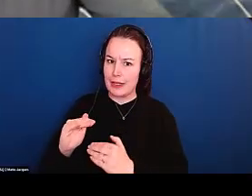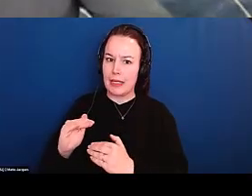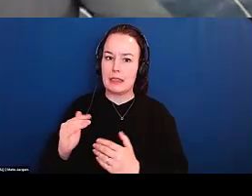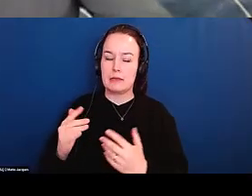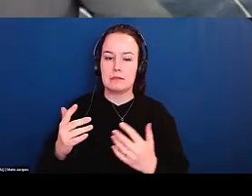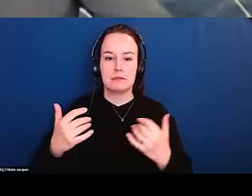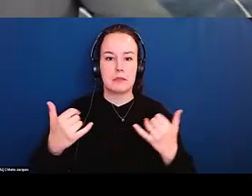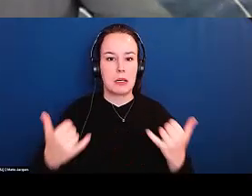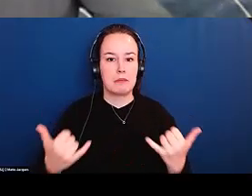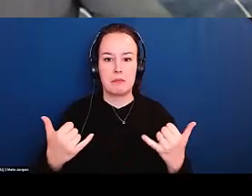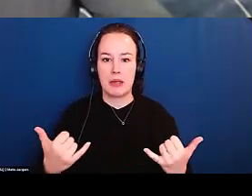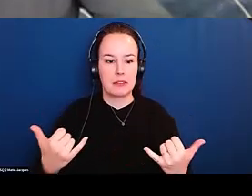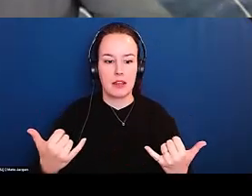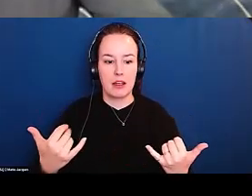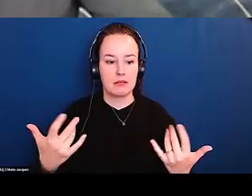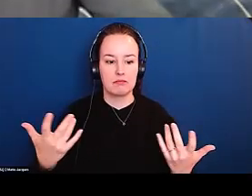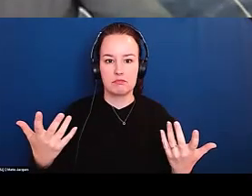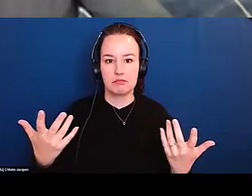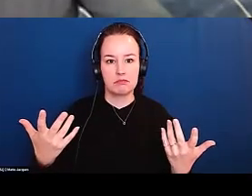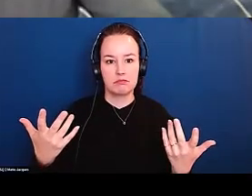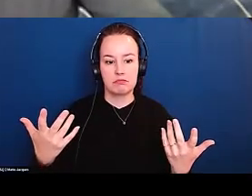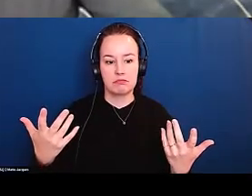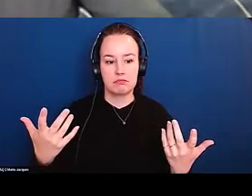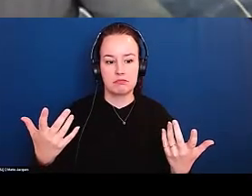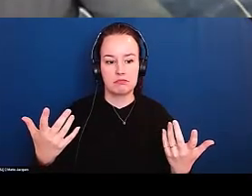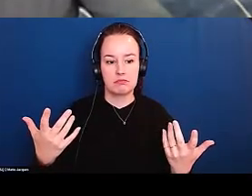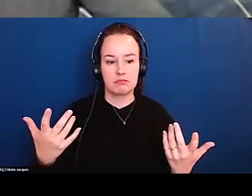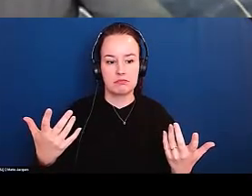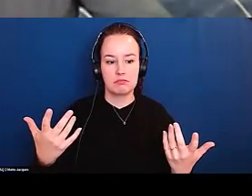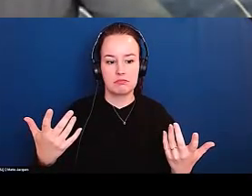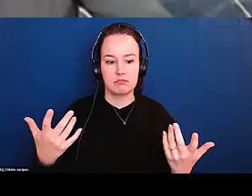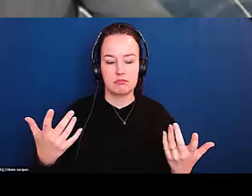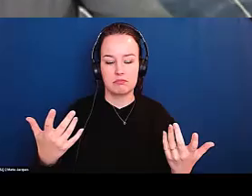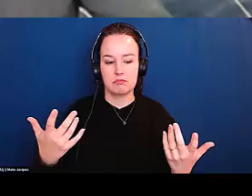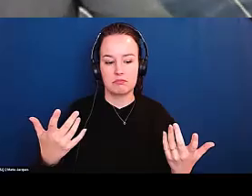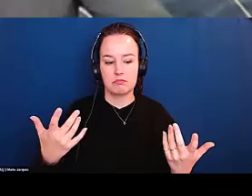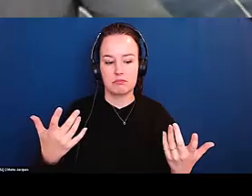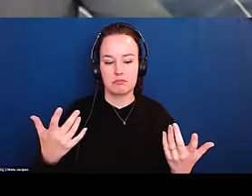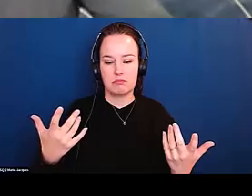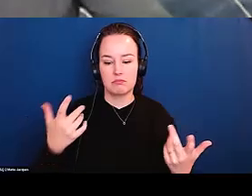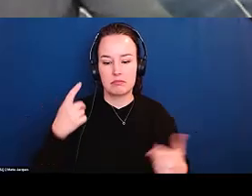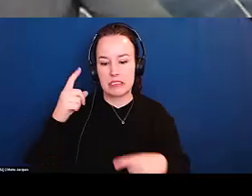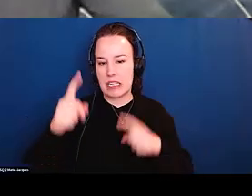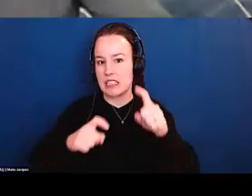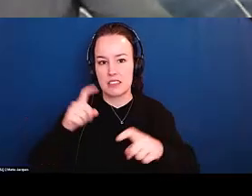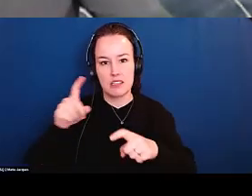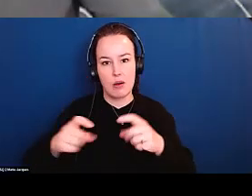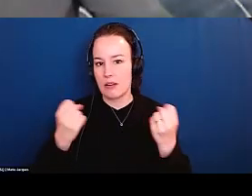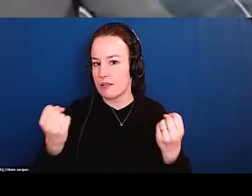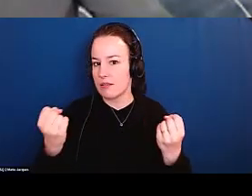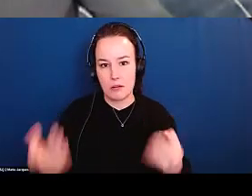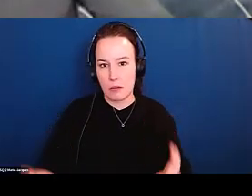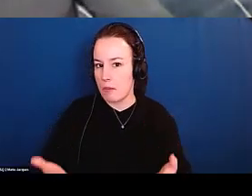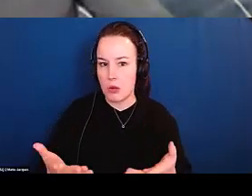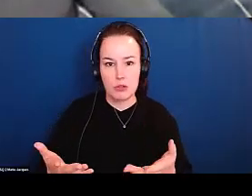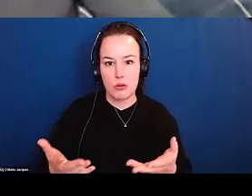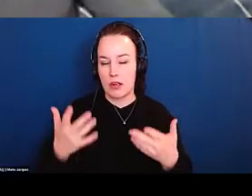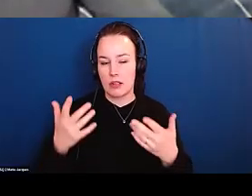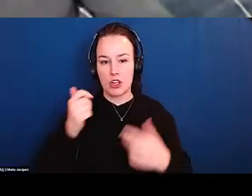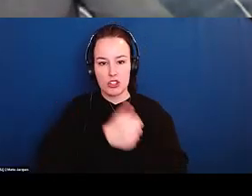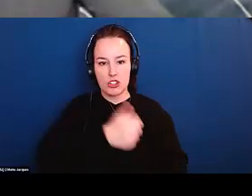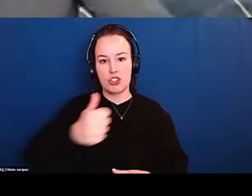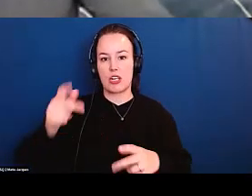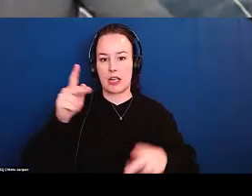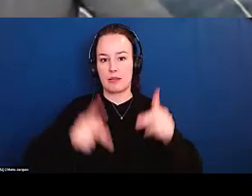maintenant, il n'y a plus de questions. Il faut examiner l'approche que chaque personne